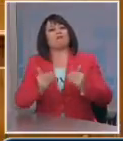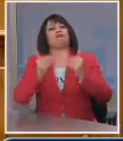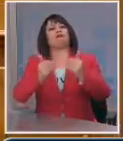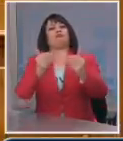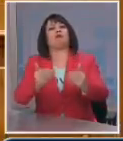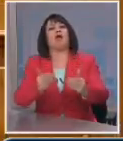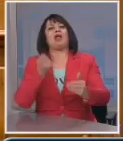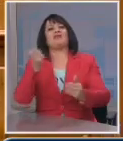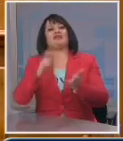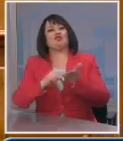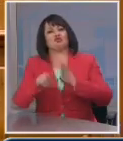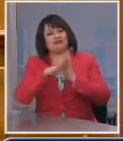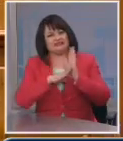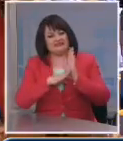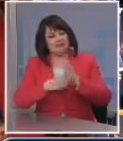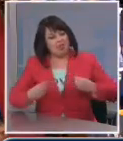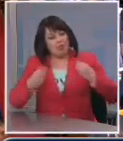σύστημα.